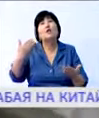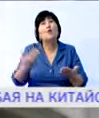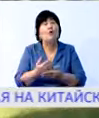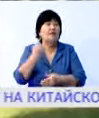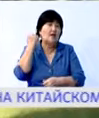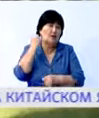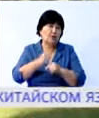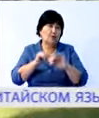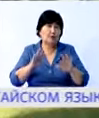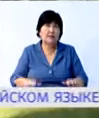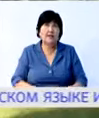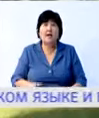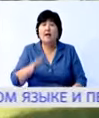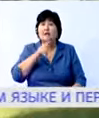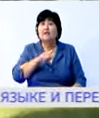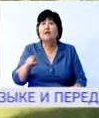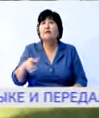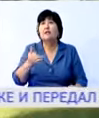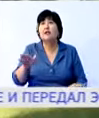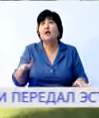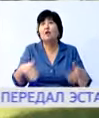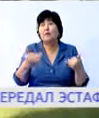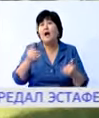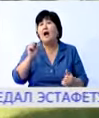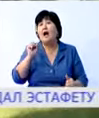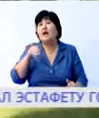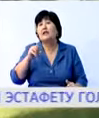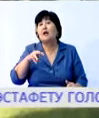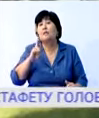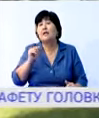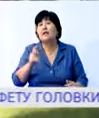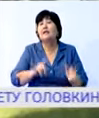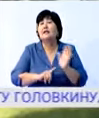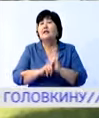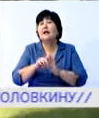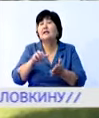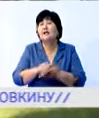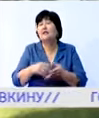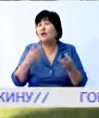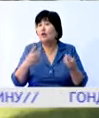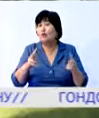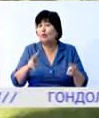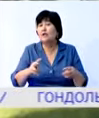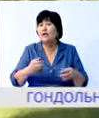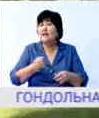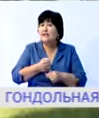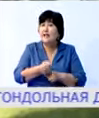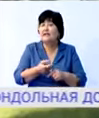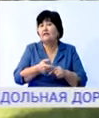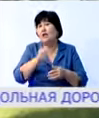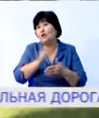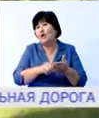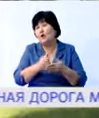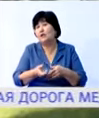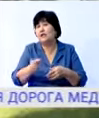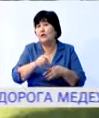рабочие места. Со времени того, как вот этот вопрос поднимался, Атамекен занял свою позицию, что не нужно заставлять дополнительную налоговую нагрузку